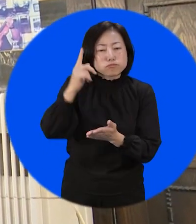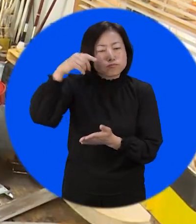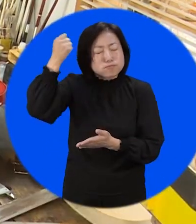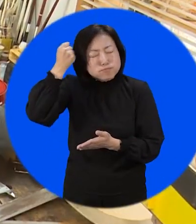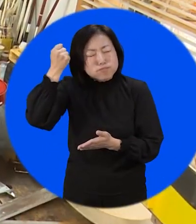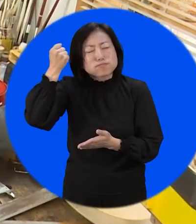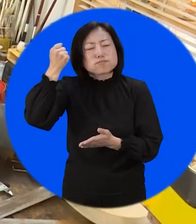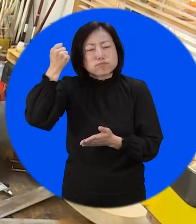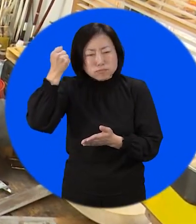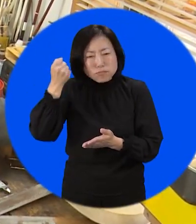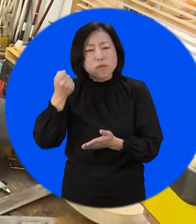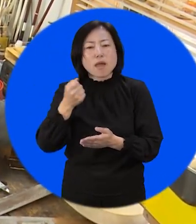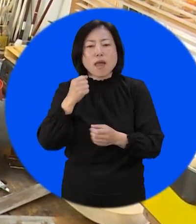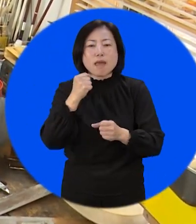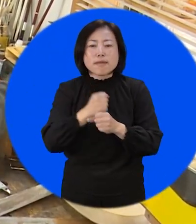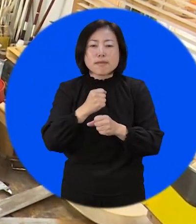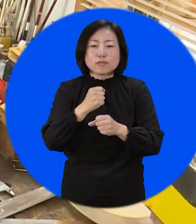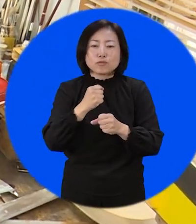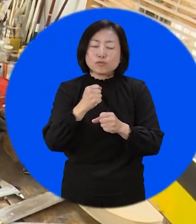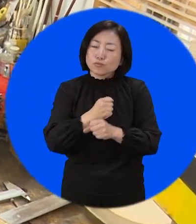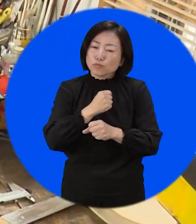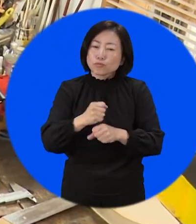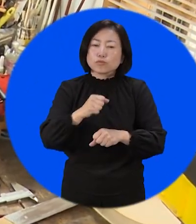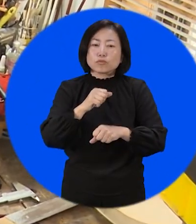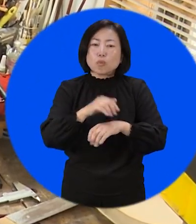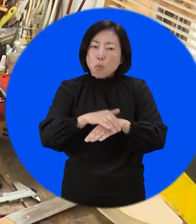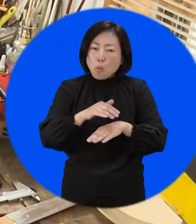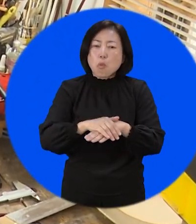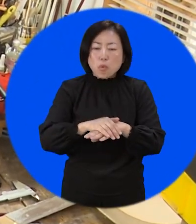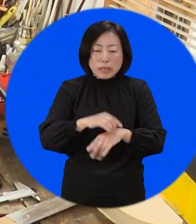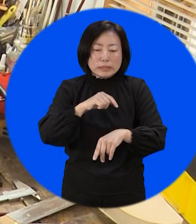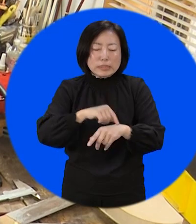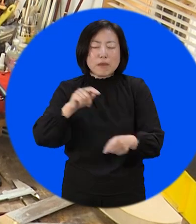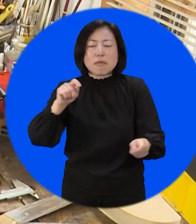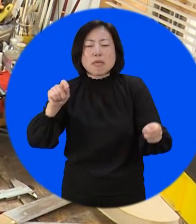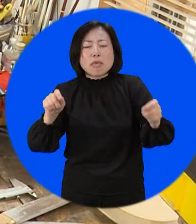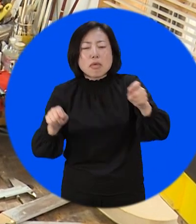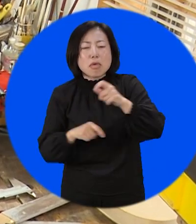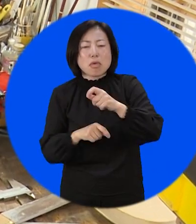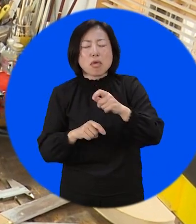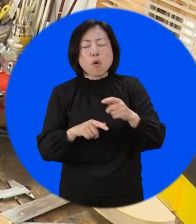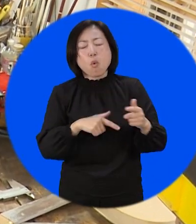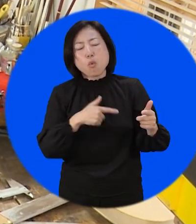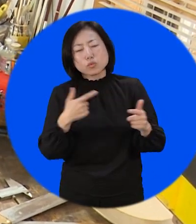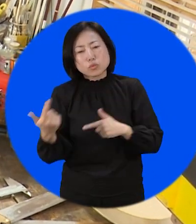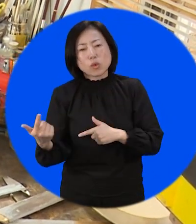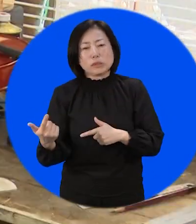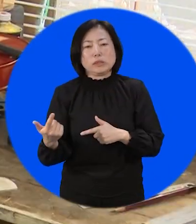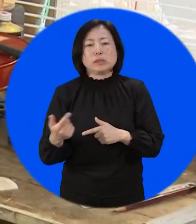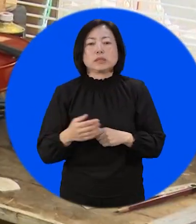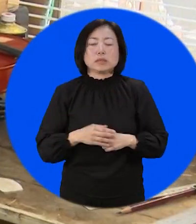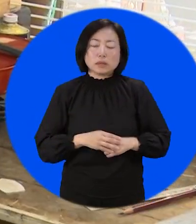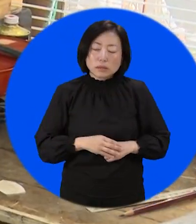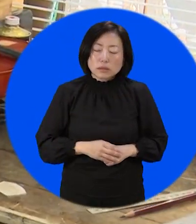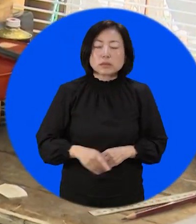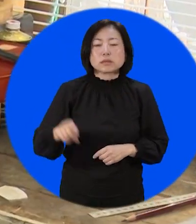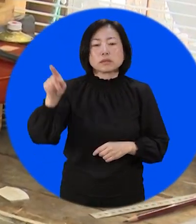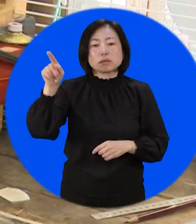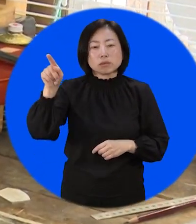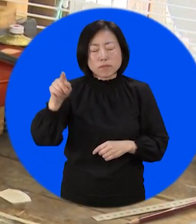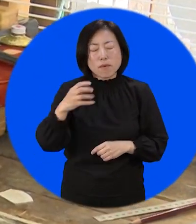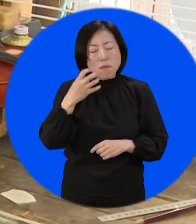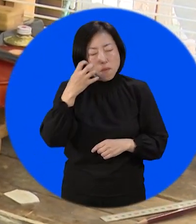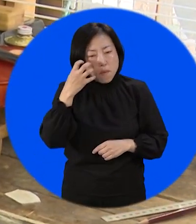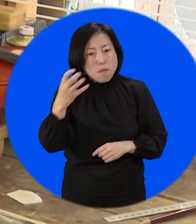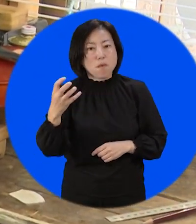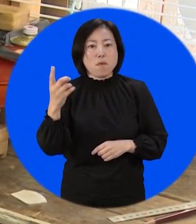みで遅い方の遅いやり方を選んでしまったりとかは多いんですけど、そういうので最善の方法をす